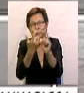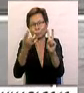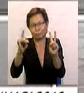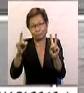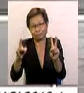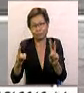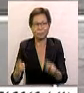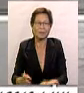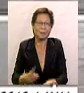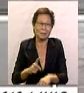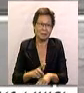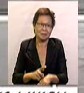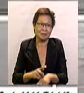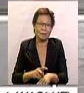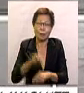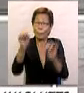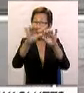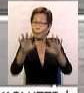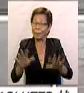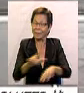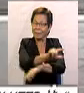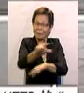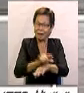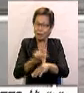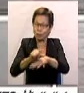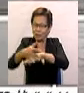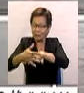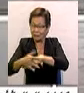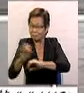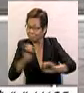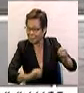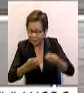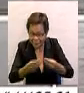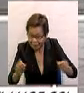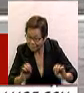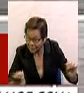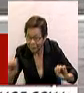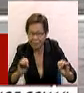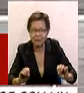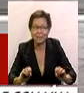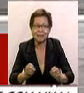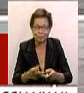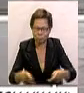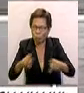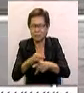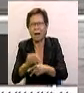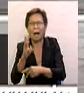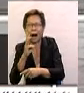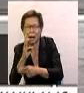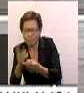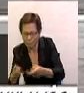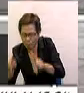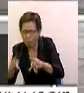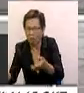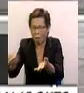2018. Malah di Miracle Garden itu turut menggunakan teknologi tanpa tanah seperti vertigasi, Nutripot dan Hygropot.